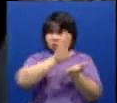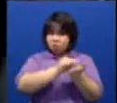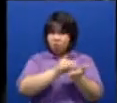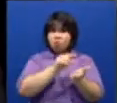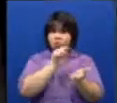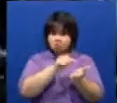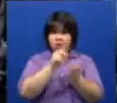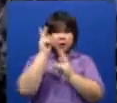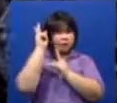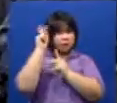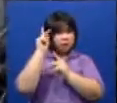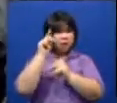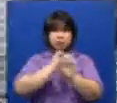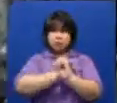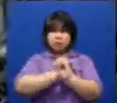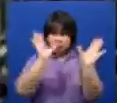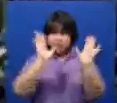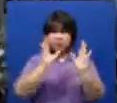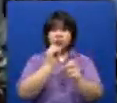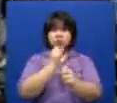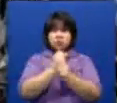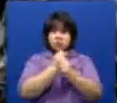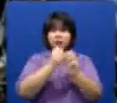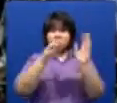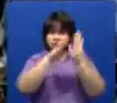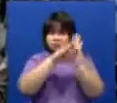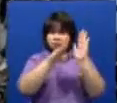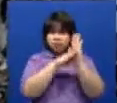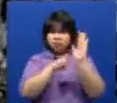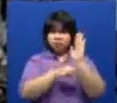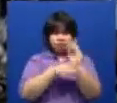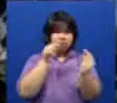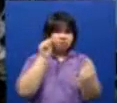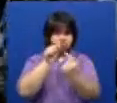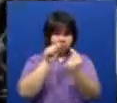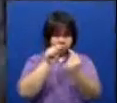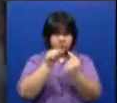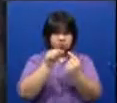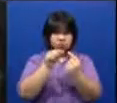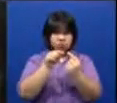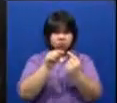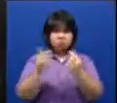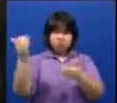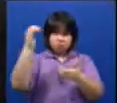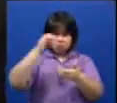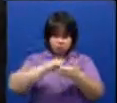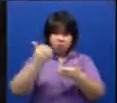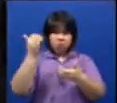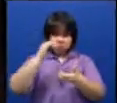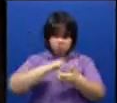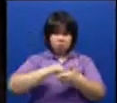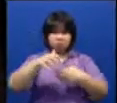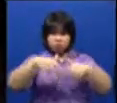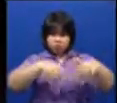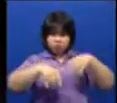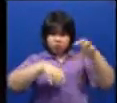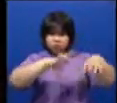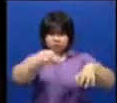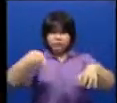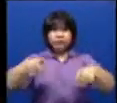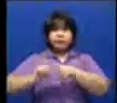การข่าวที่ชัดเจนกำหนดขั้นตอนการปฏิบัติที่เหมาะสมรวมถึงการมีส่วนร่วมและเป็นที่ยอมรับของภาคส่วนต่าง